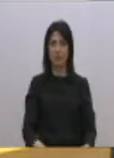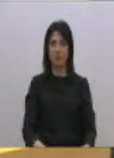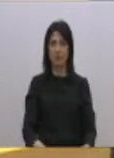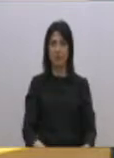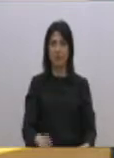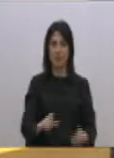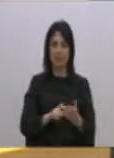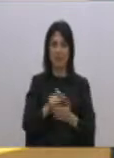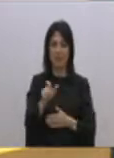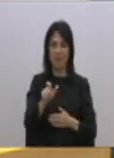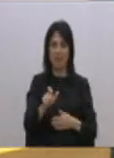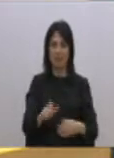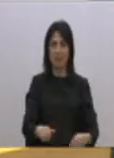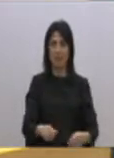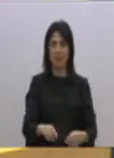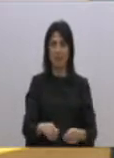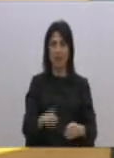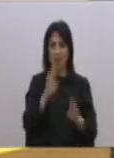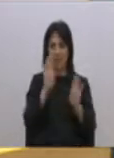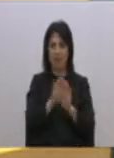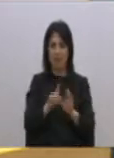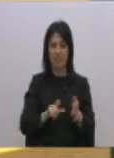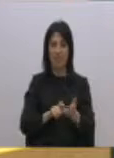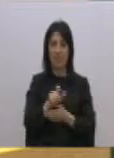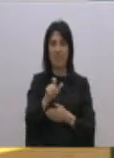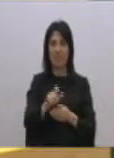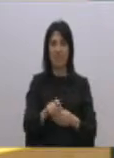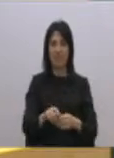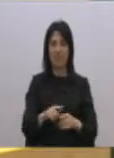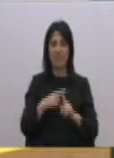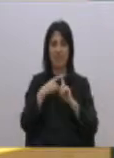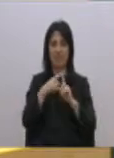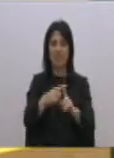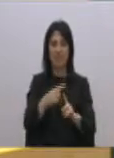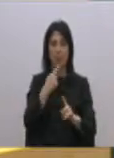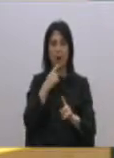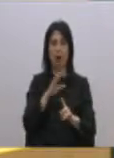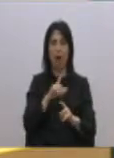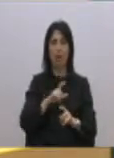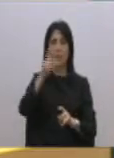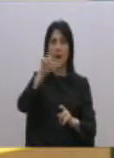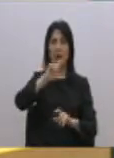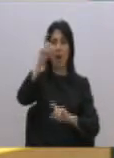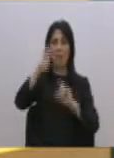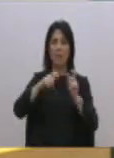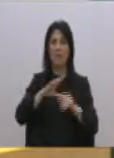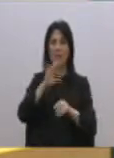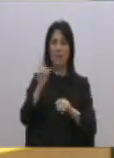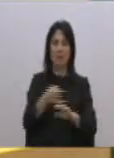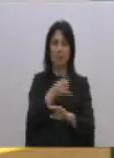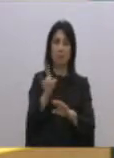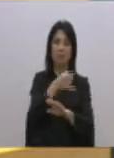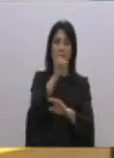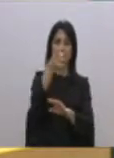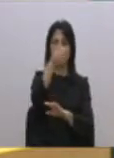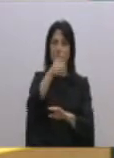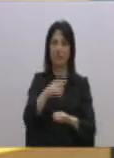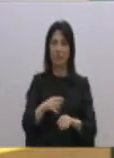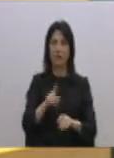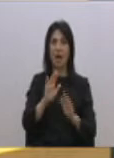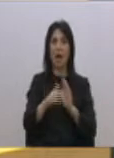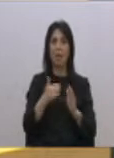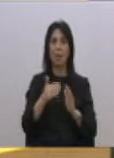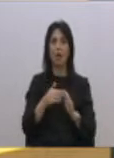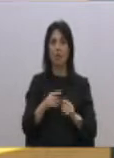რომ გზა, გავდეს გზას და სასტრაფოს არ უჭირდეს მაღალმთიან რეგიონებში საერთოდ თუ მოახერხებს ვინმე მის